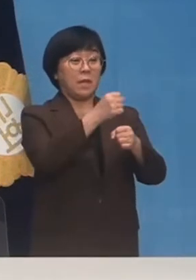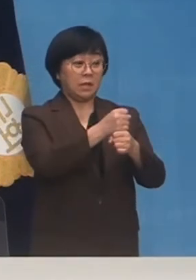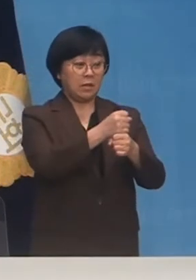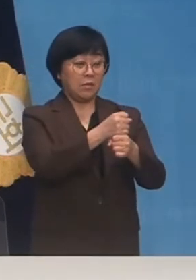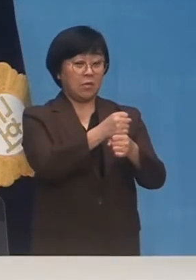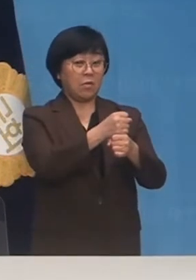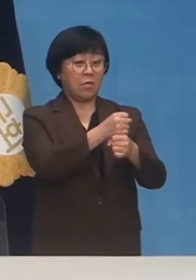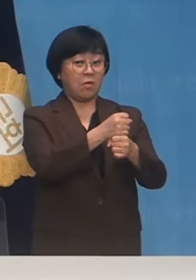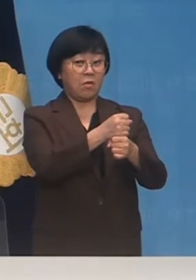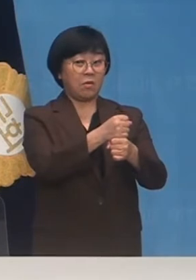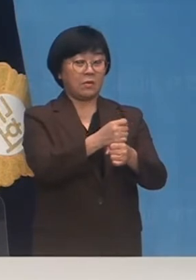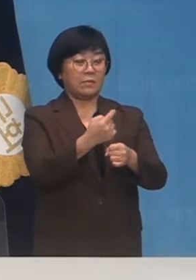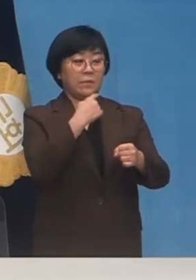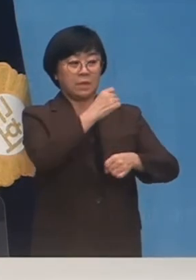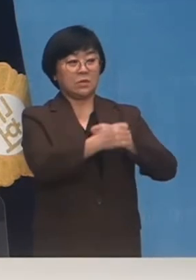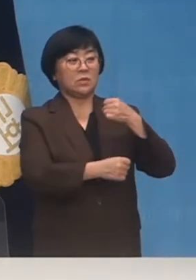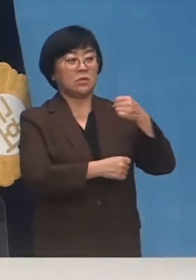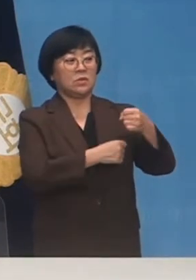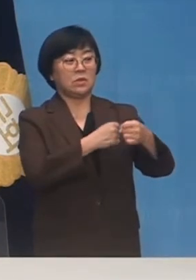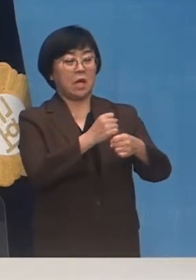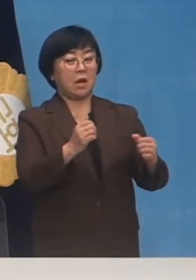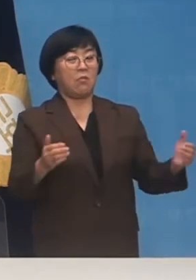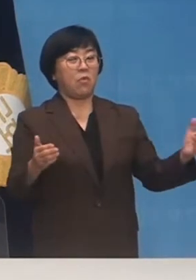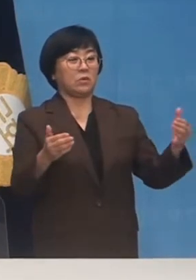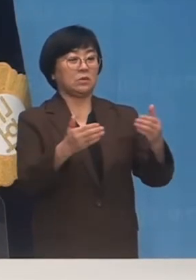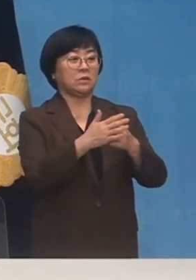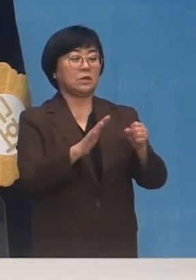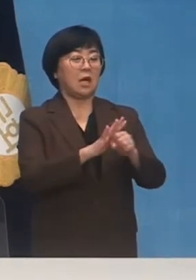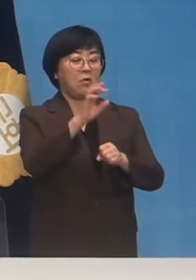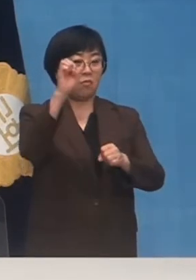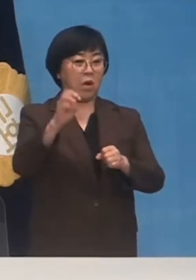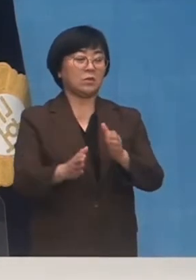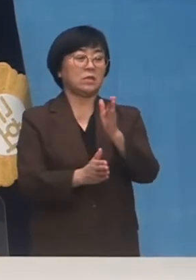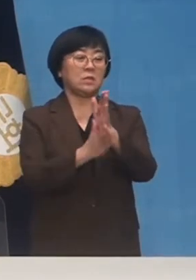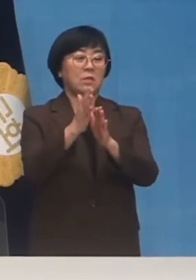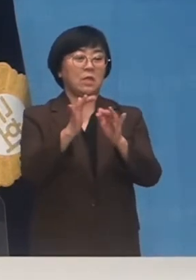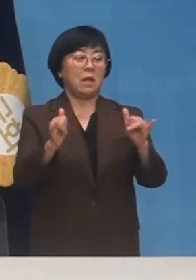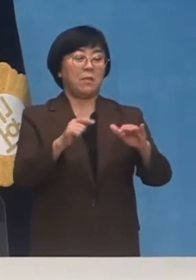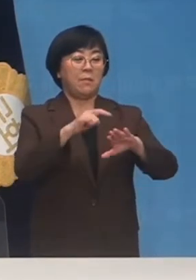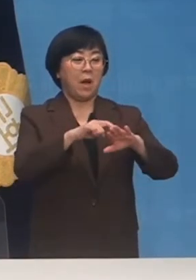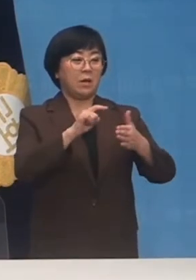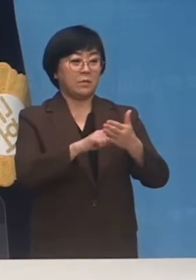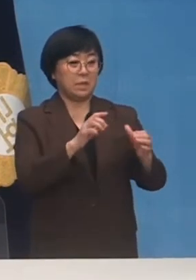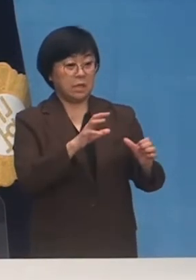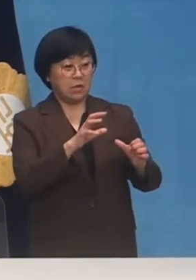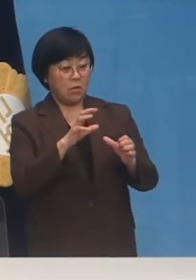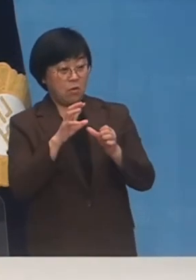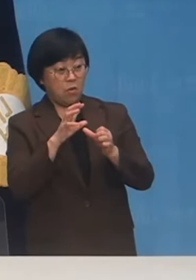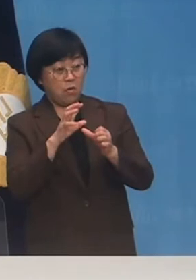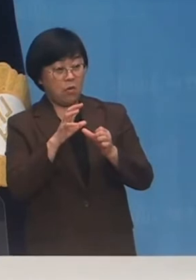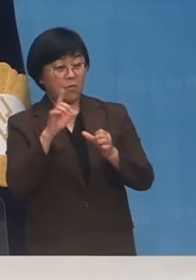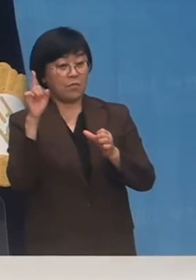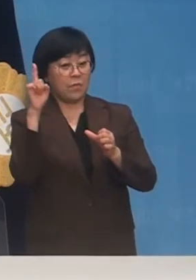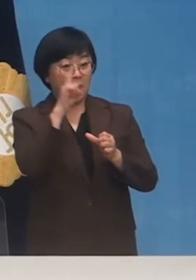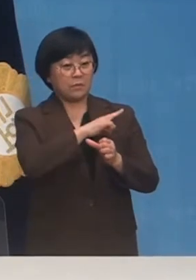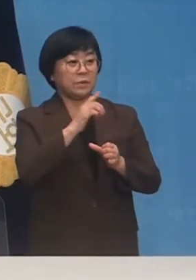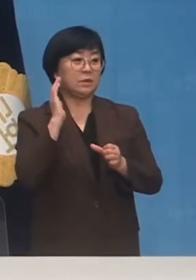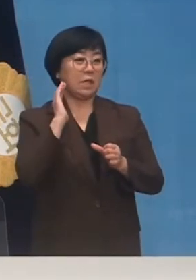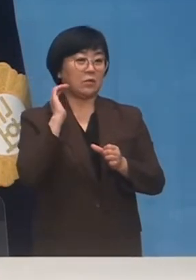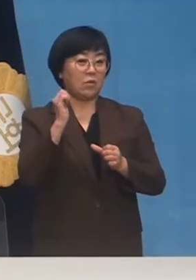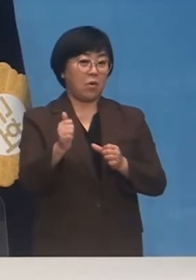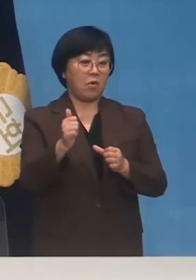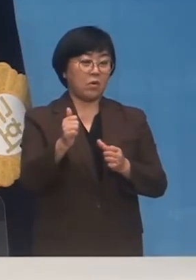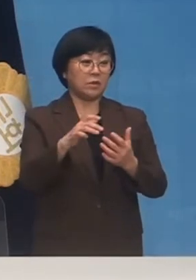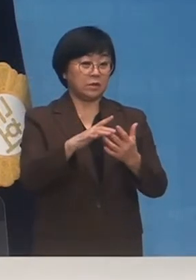놓고 민주당을 보듬고 사랑하는 광주 시민의 마음을 이용하여 나쁜